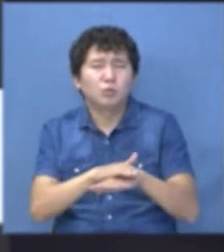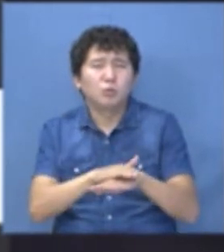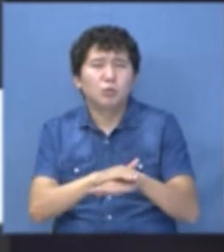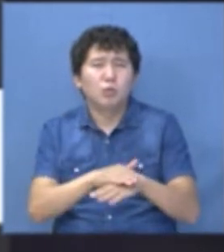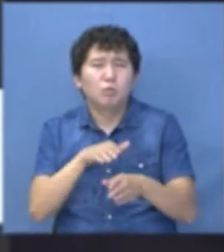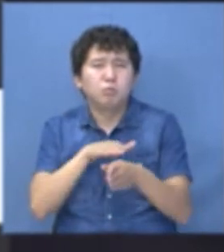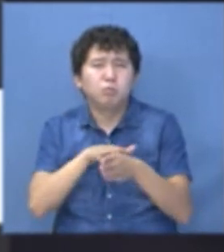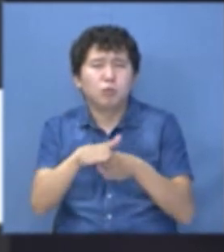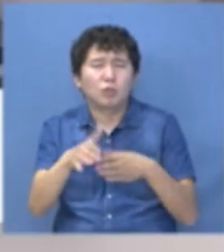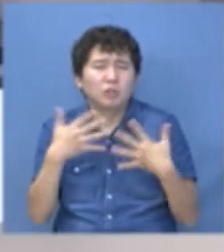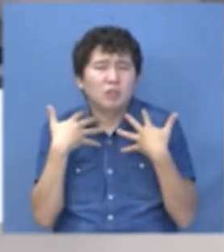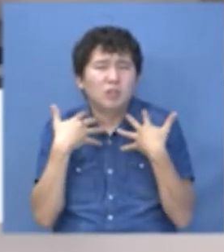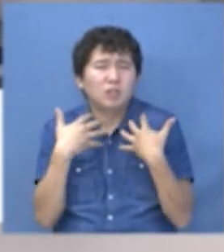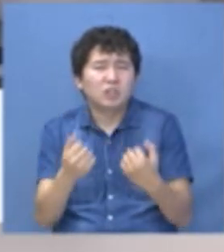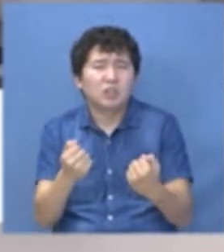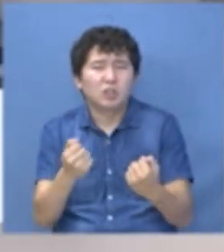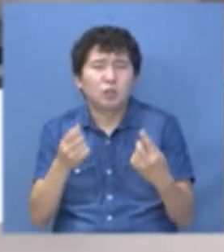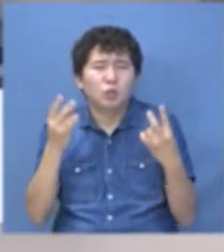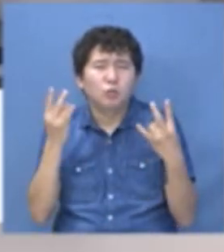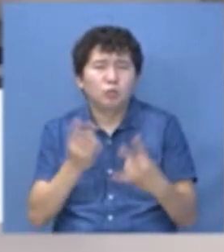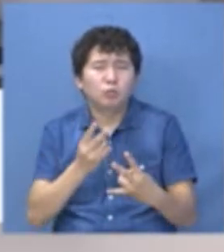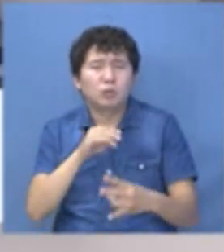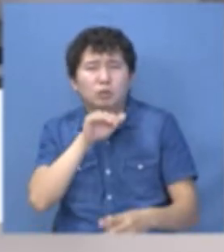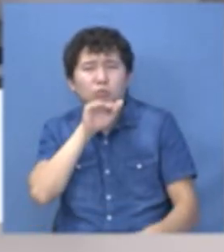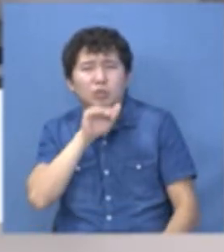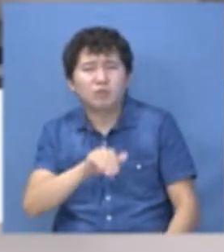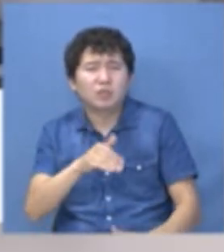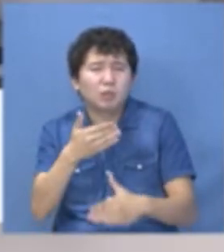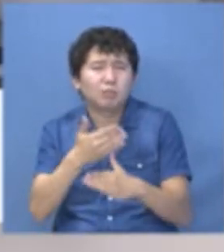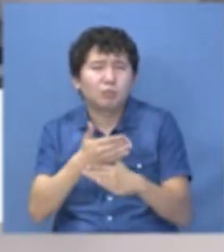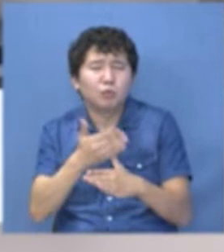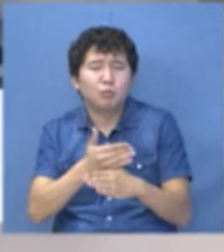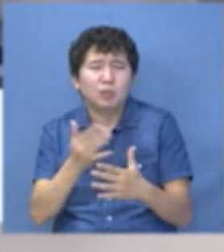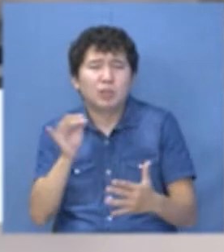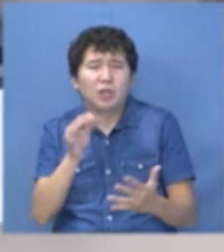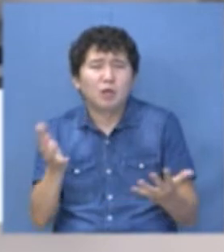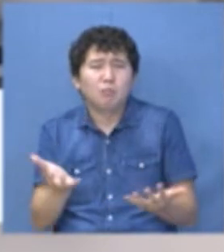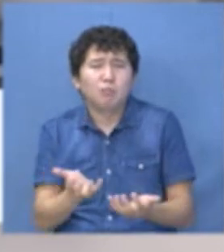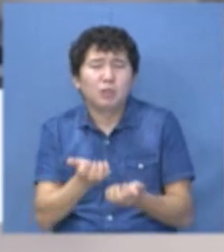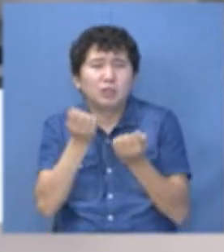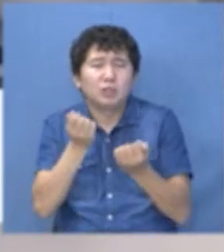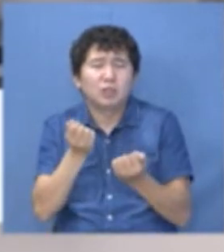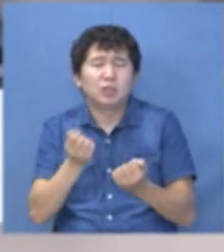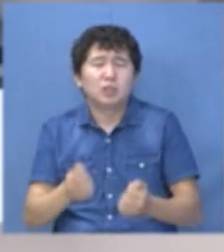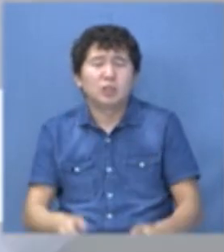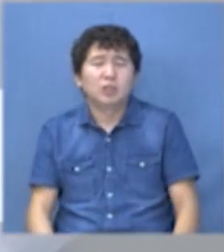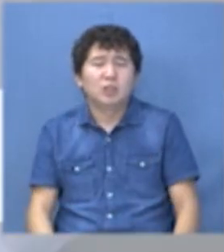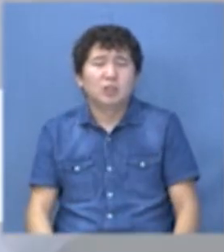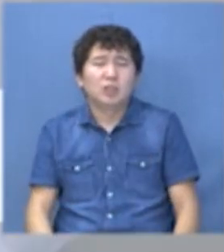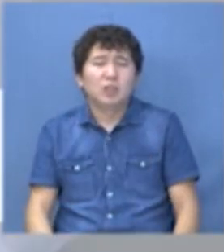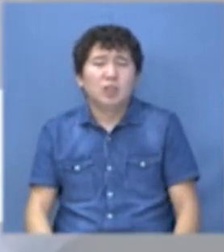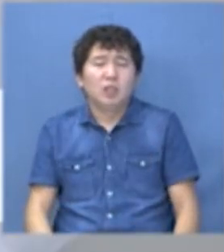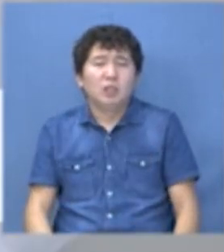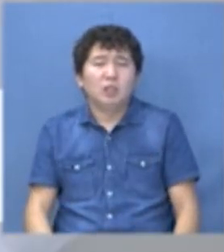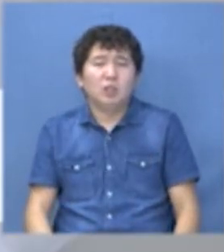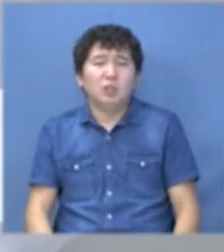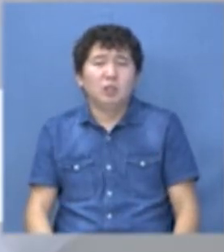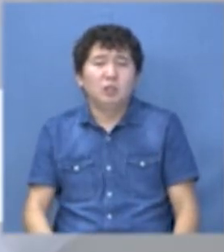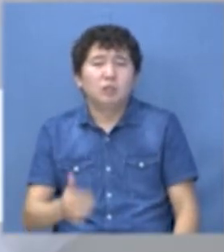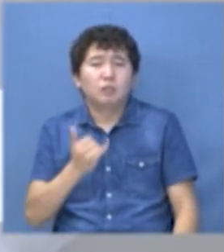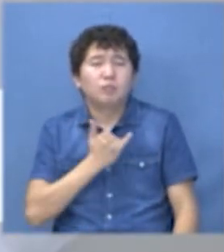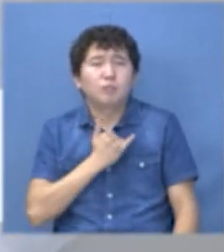полного выздоровления важно не только оказать профессиональную помощь, но и поддерживать позитивную атмосферу. У нас